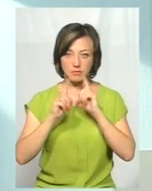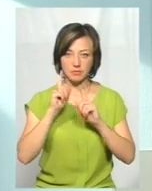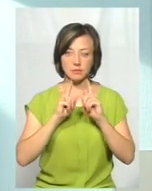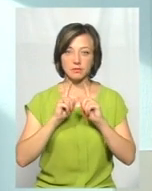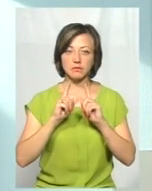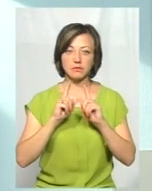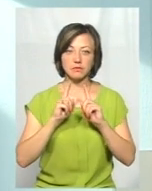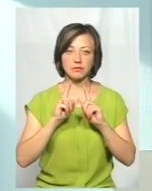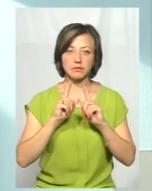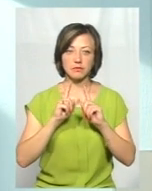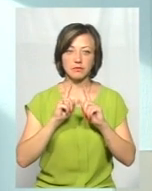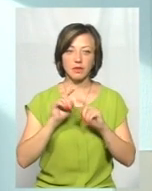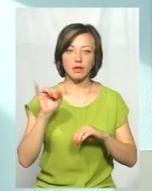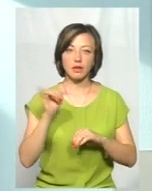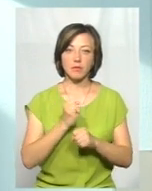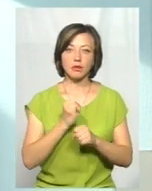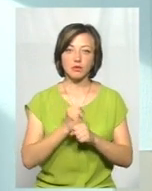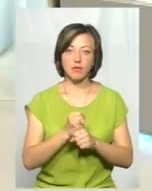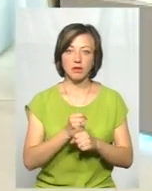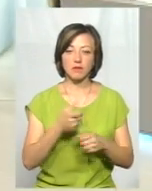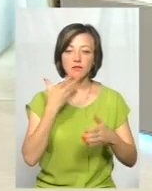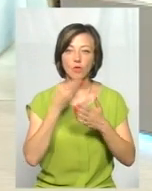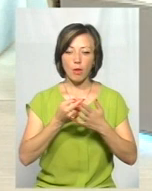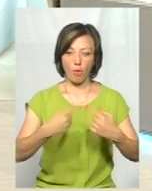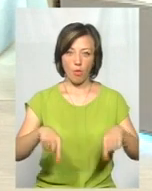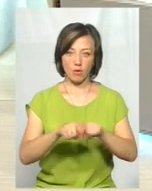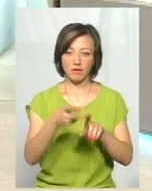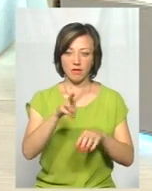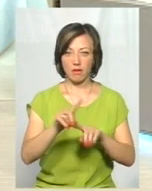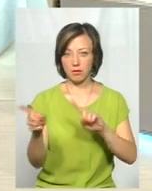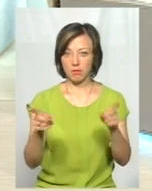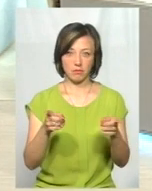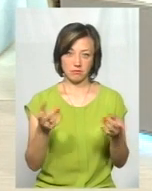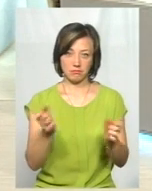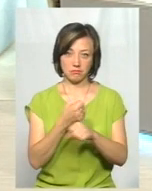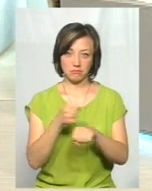в залі засідань Верховної Ради і працювали в окрузі. А от саме